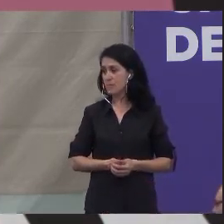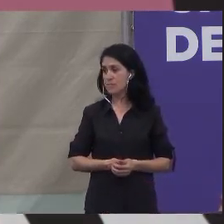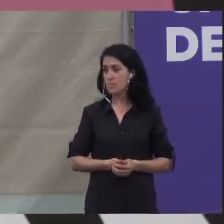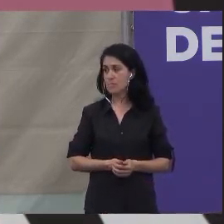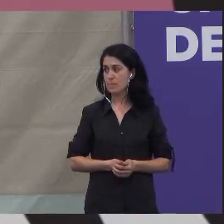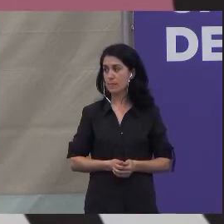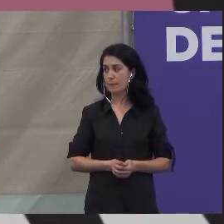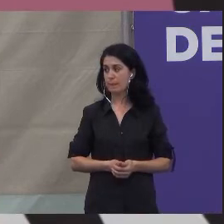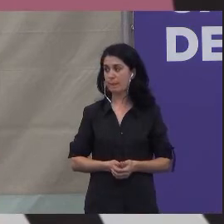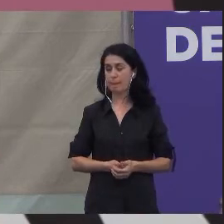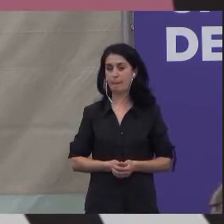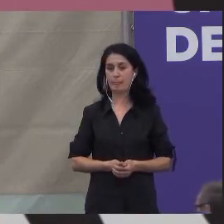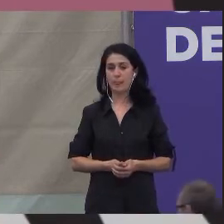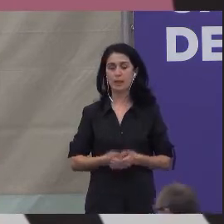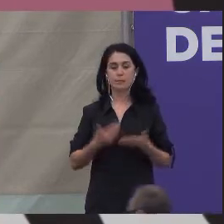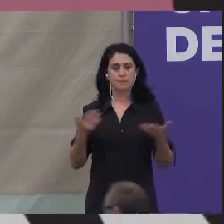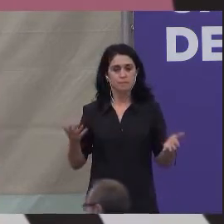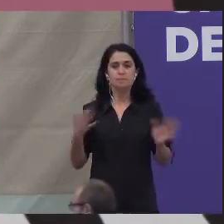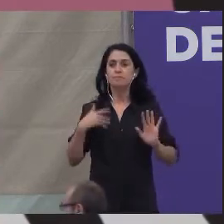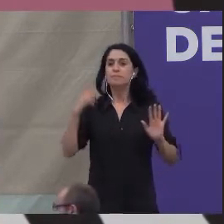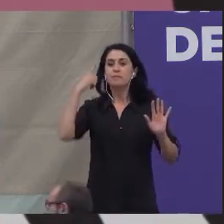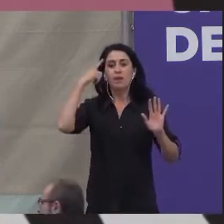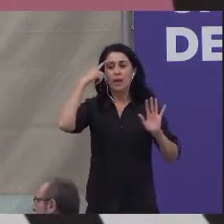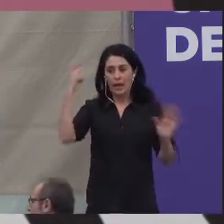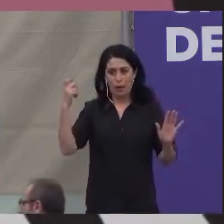Crec, en tot cas, jo crec que